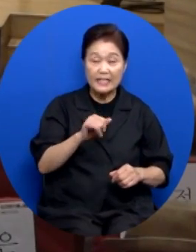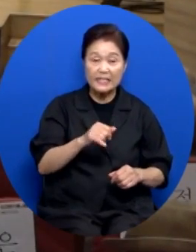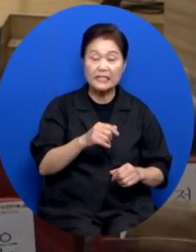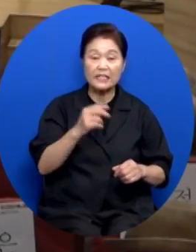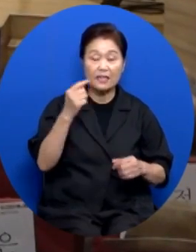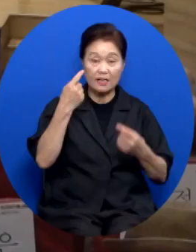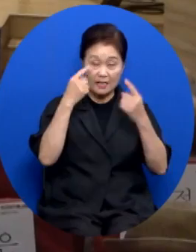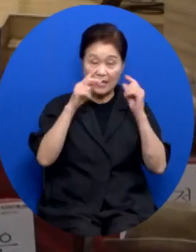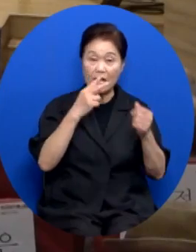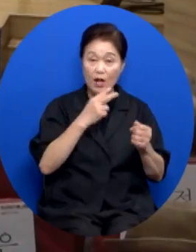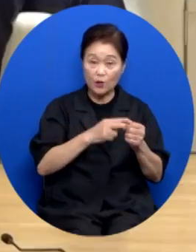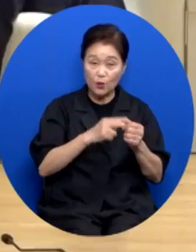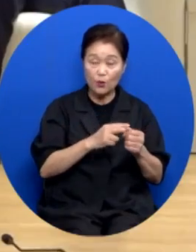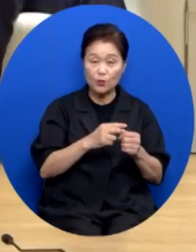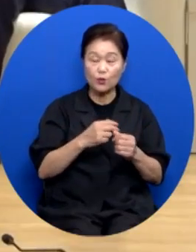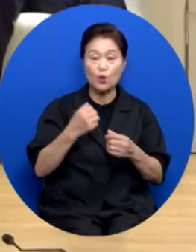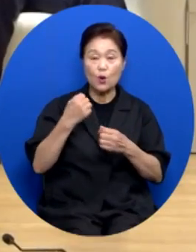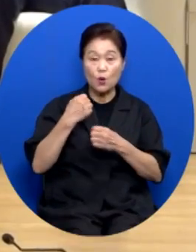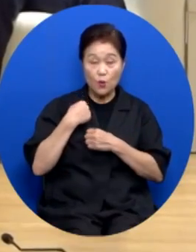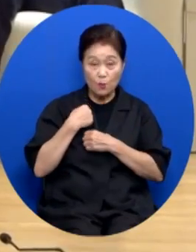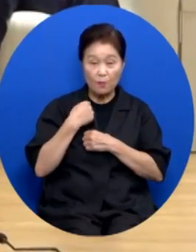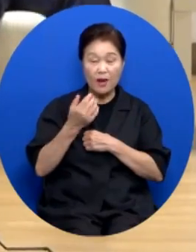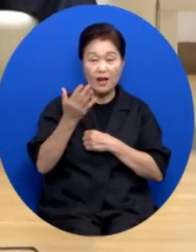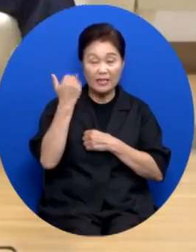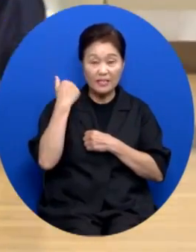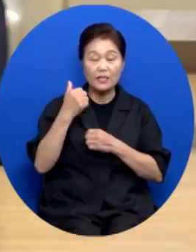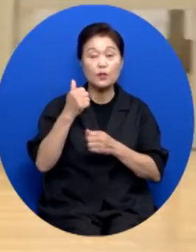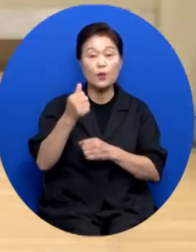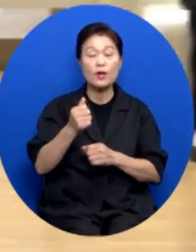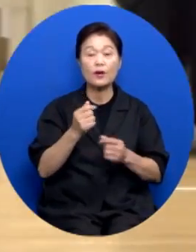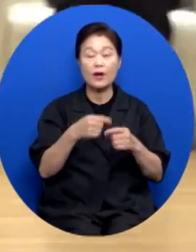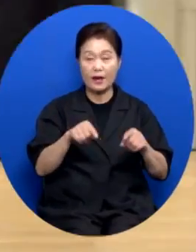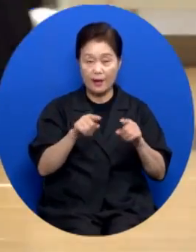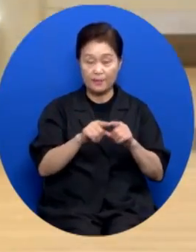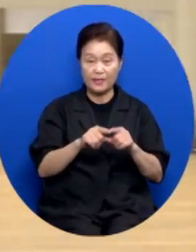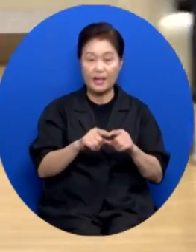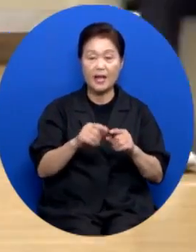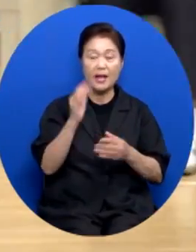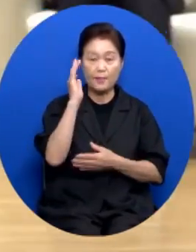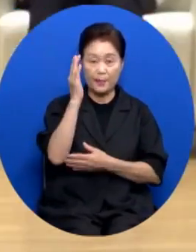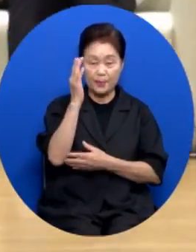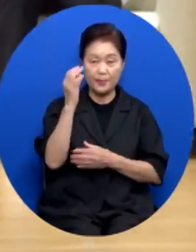교수와 백홍렬 전 국방과학연구소장 등이 참여해 북콘서트를 진행했습니다.